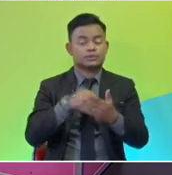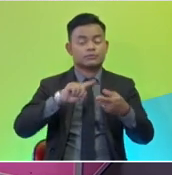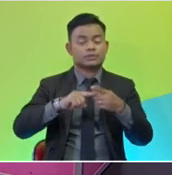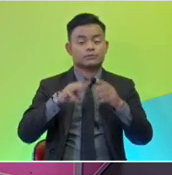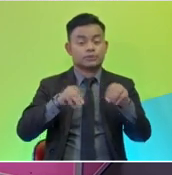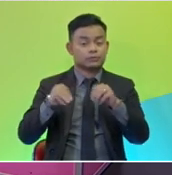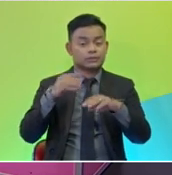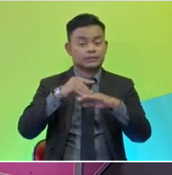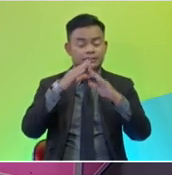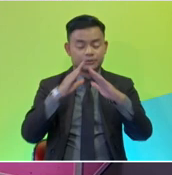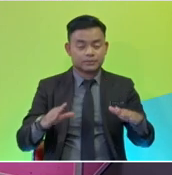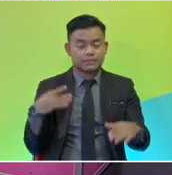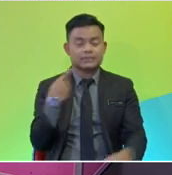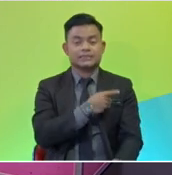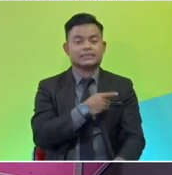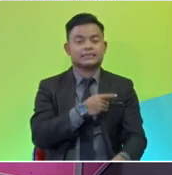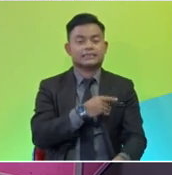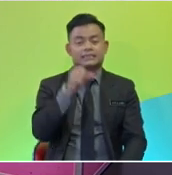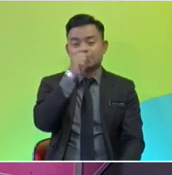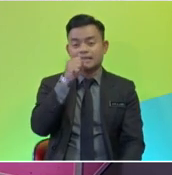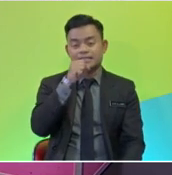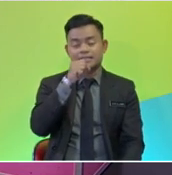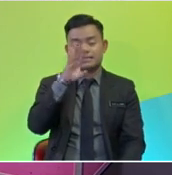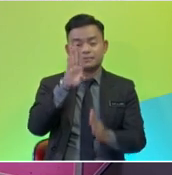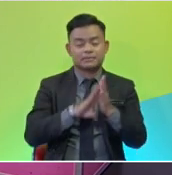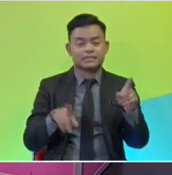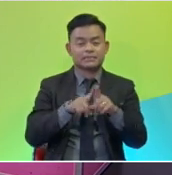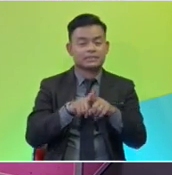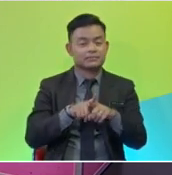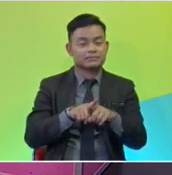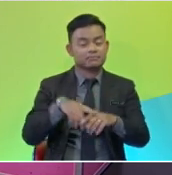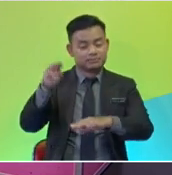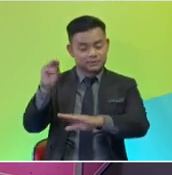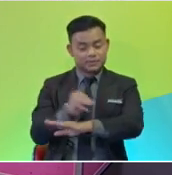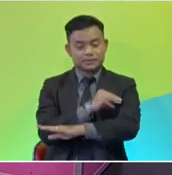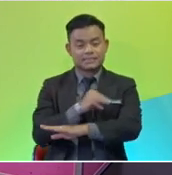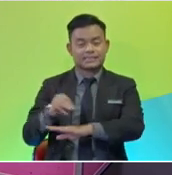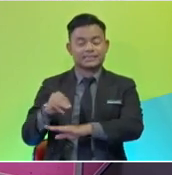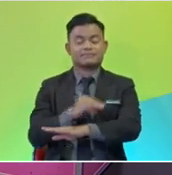Akmal menyanyi jadi Jom kita nyanyi bersama-sama Muzik